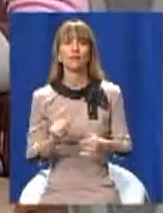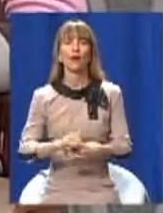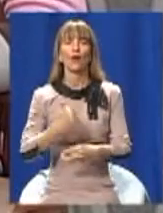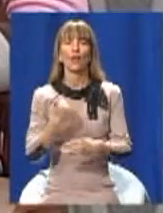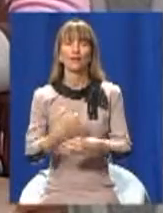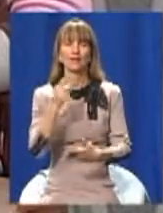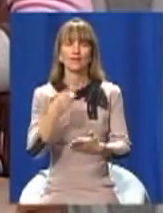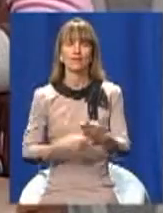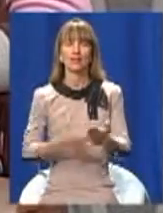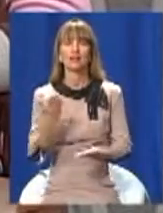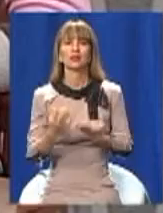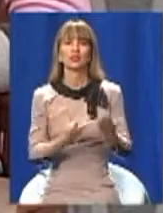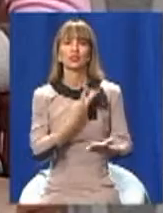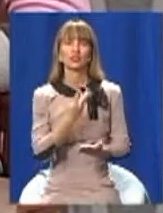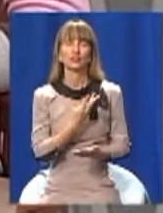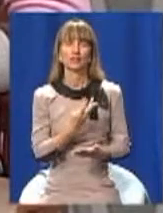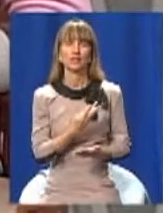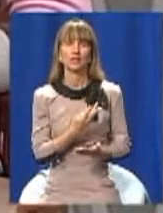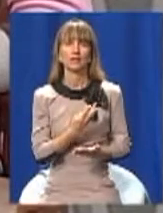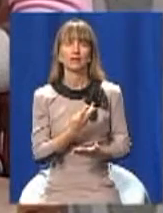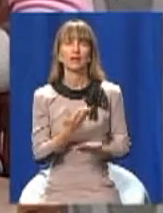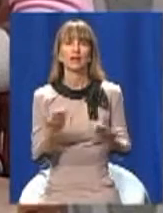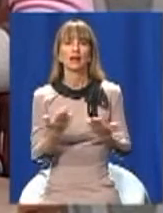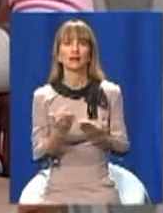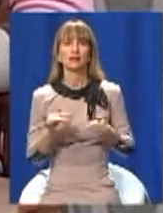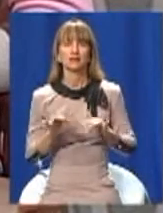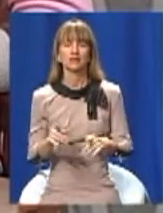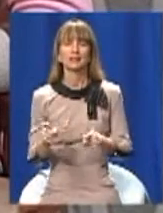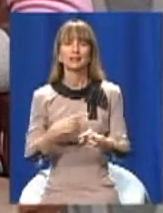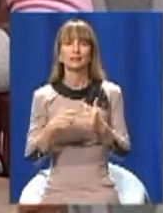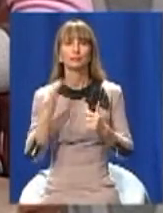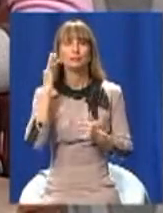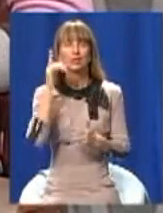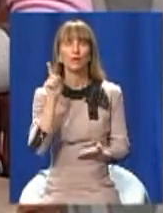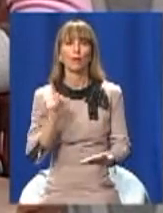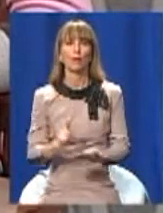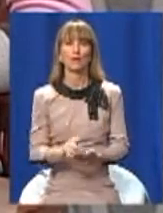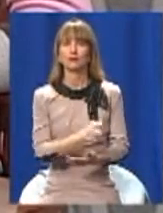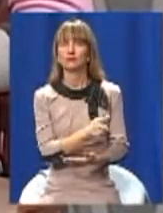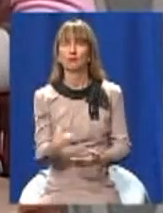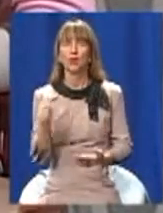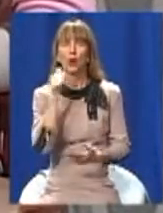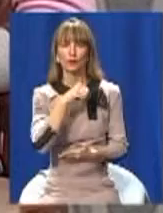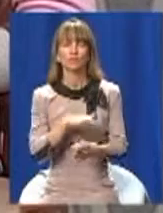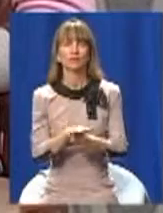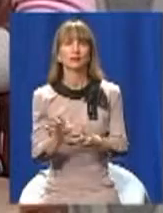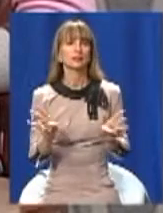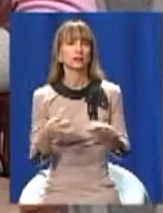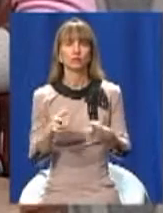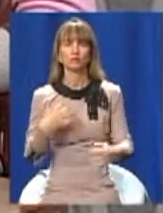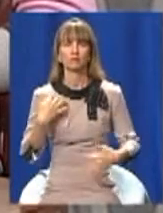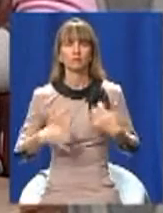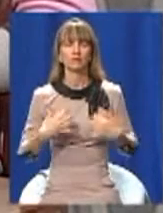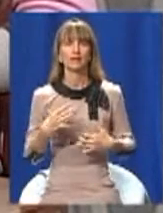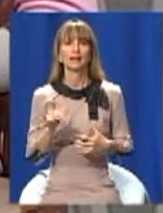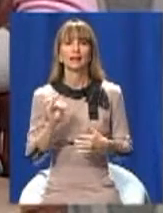вірити. Якщо забажати якесь певне діло або певну якусь таку мрію, то вона обов'язково впродовж року збудеться. І не треба квапити або